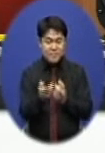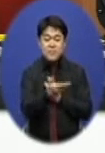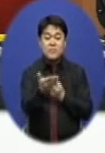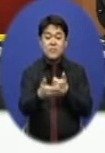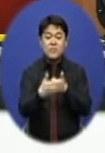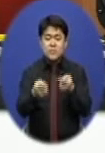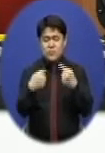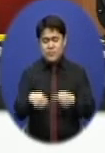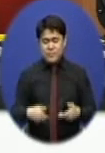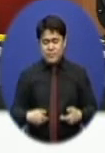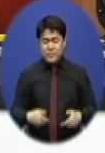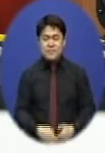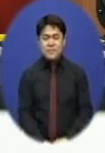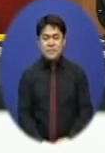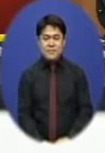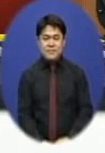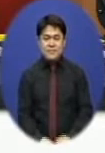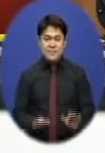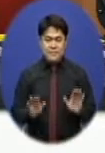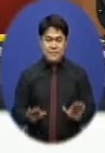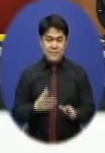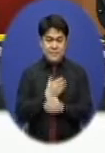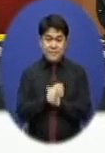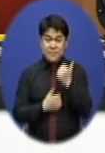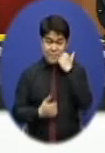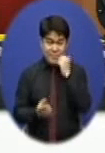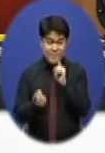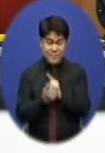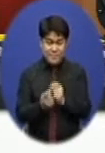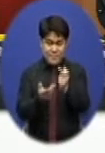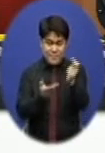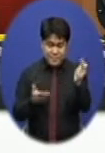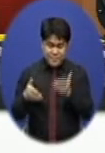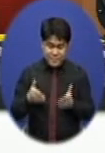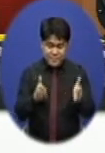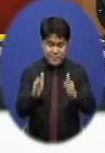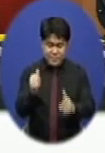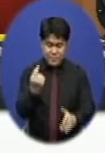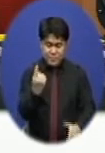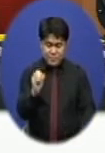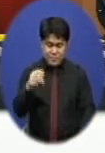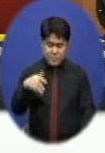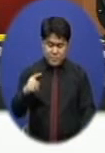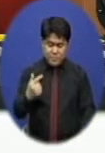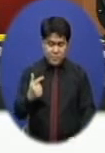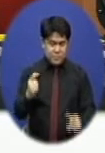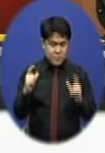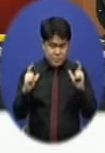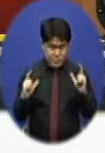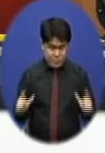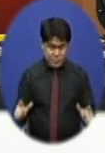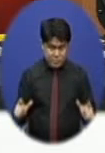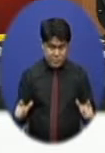필요합니다. 네. 자, 이번에는 또 네. 예약 참여자입니다. 네. 강원도 홍천군에 우리 아버님은 제가 뵌